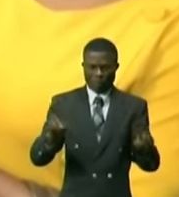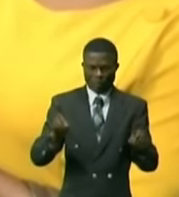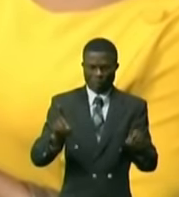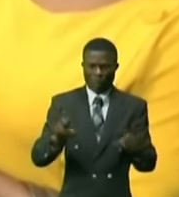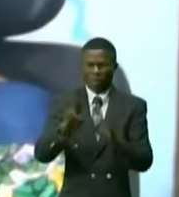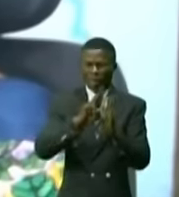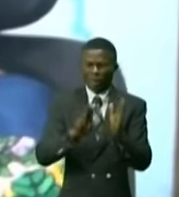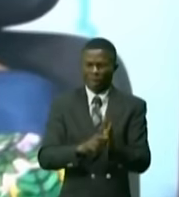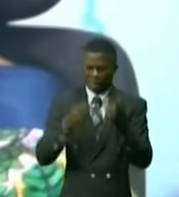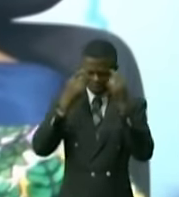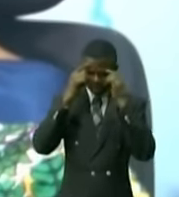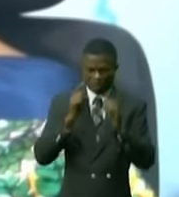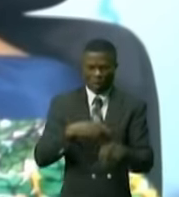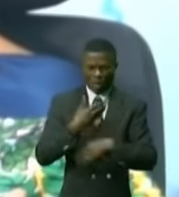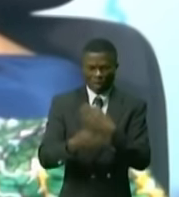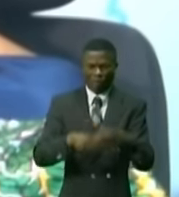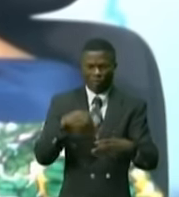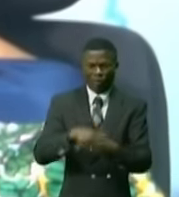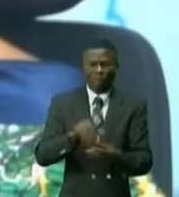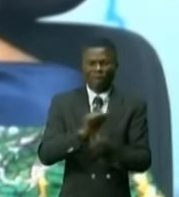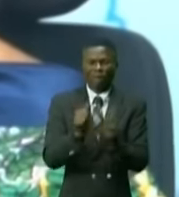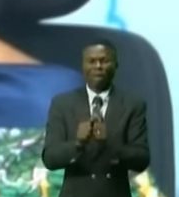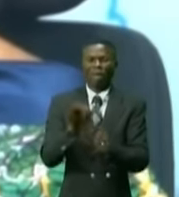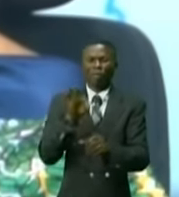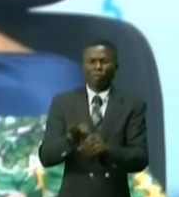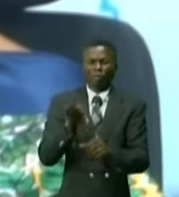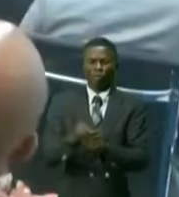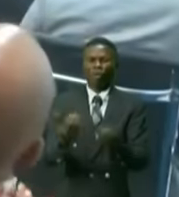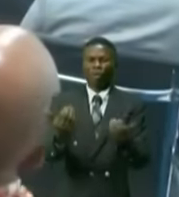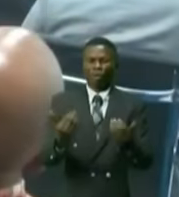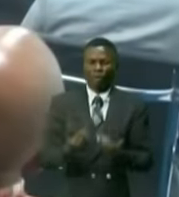rôle déterminant à jouer dans un processus qui se